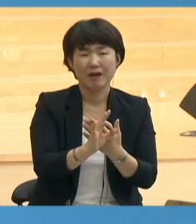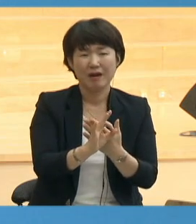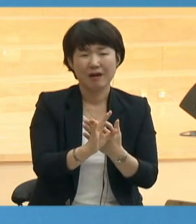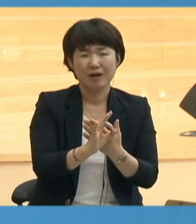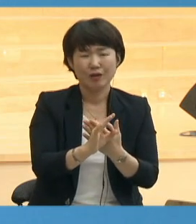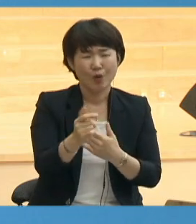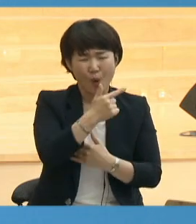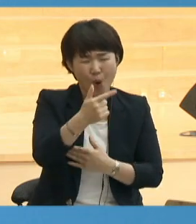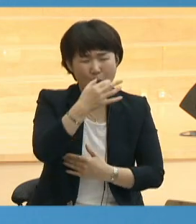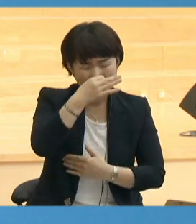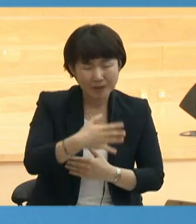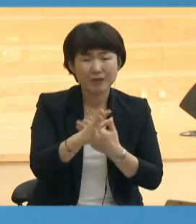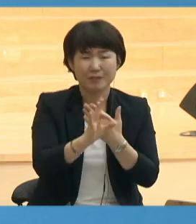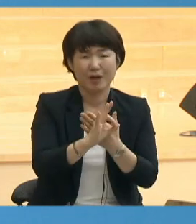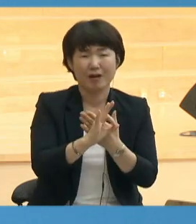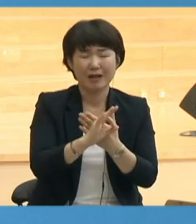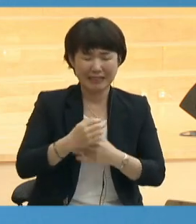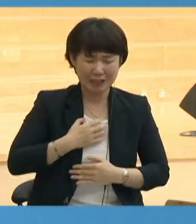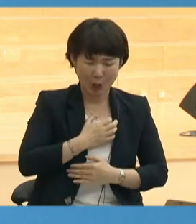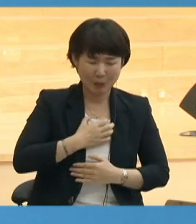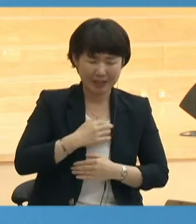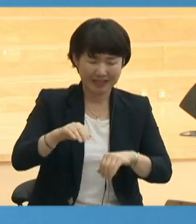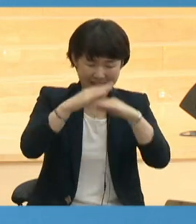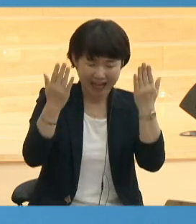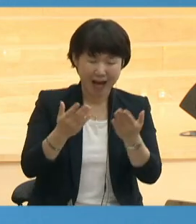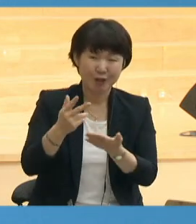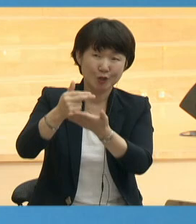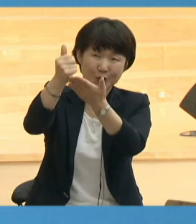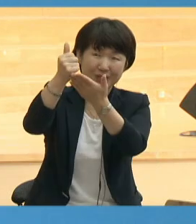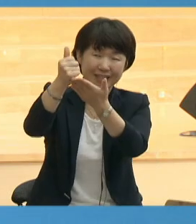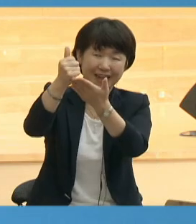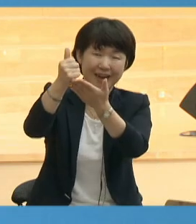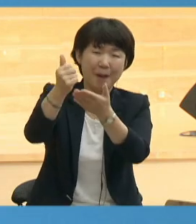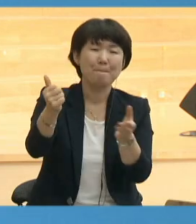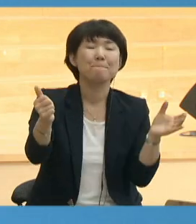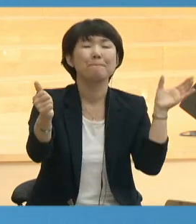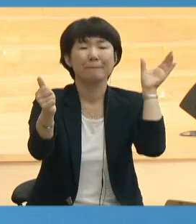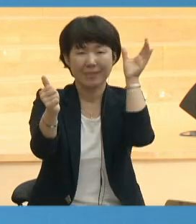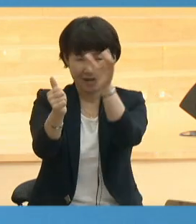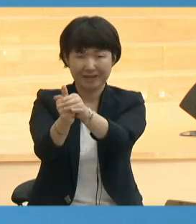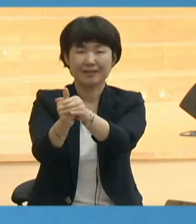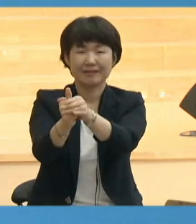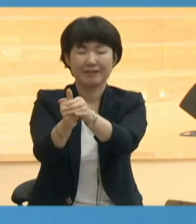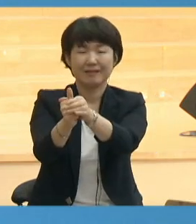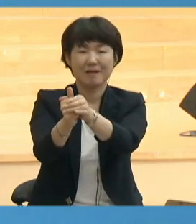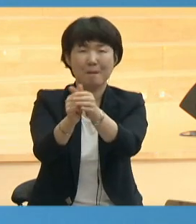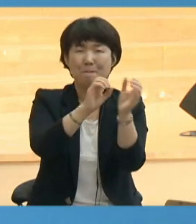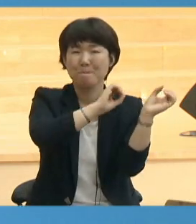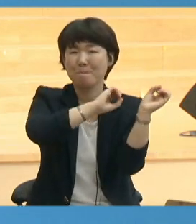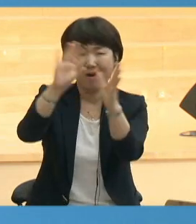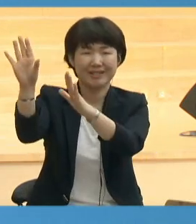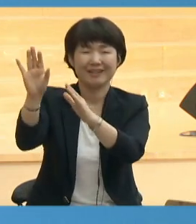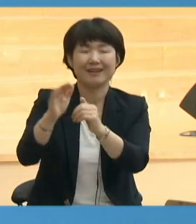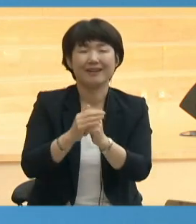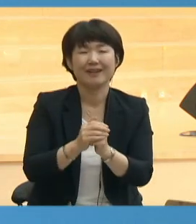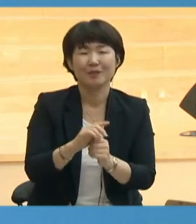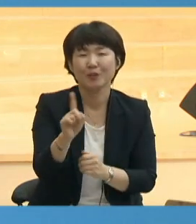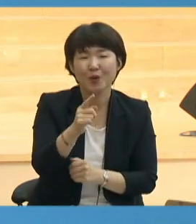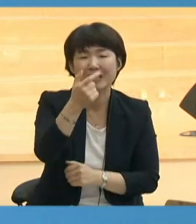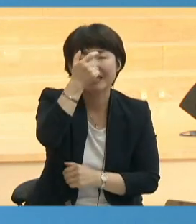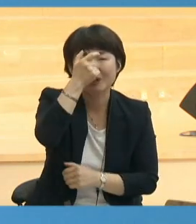힘들면 염려를 다 주께 맡겨 버리라 히도 해라 까